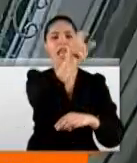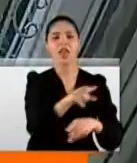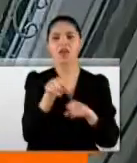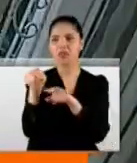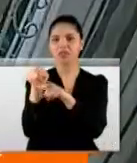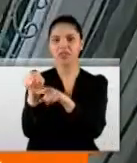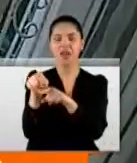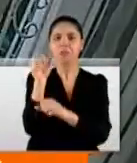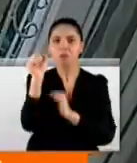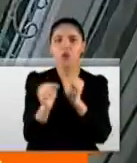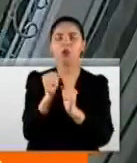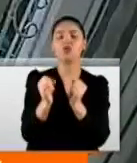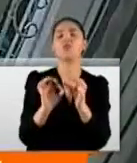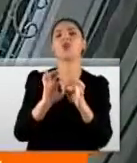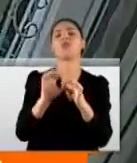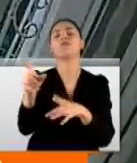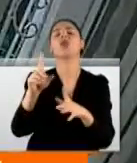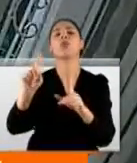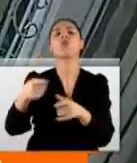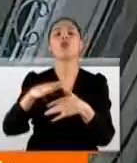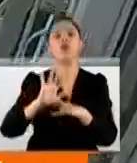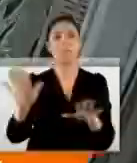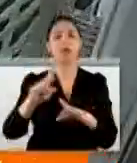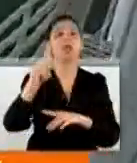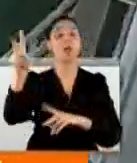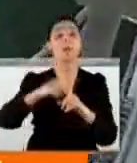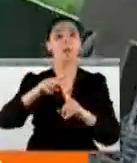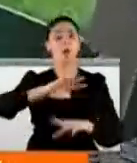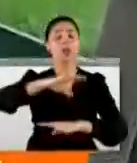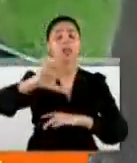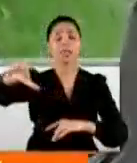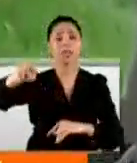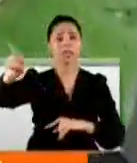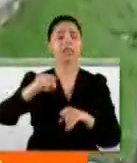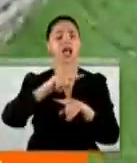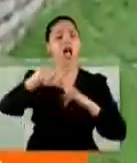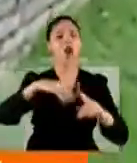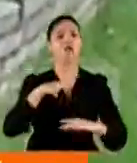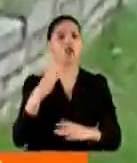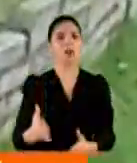peşlerinden koşsa da çabası sonuçsuz kaldı. Polis hırsızların izini sürüyor.